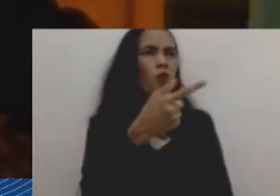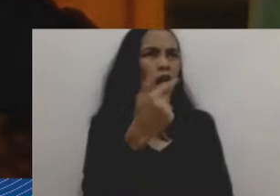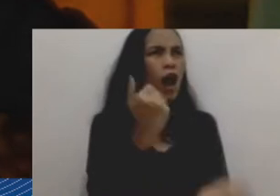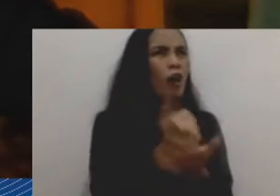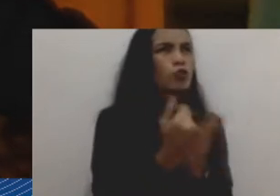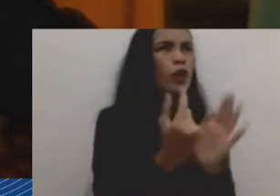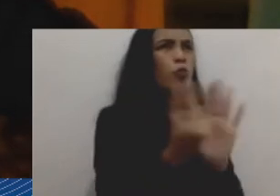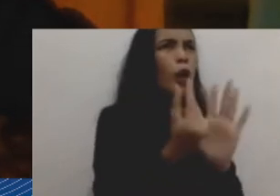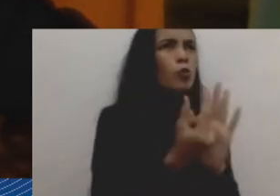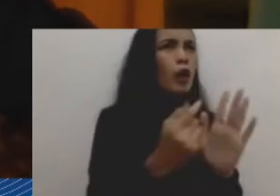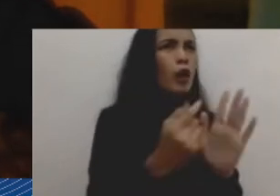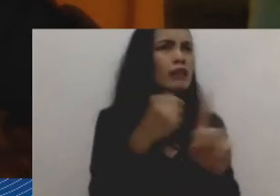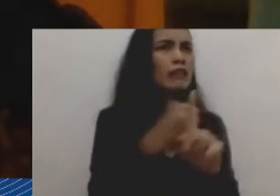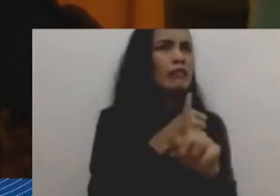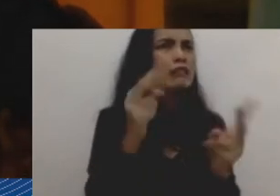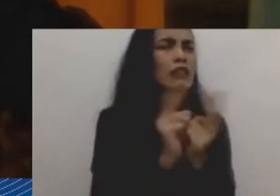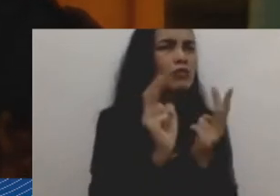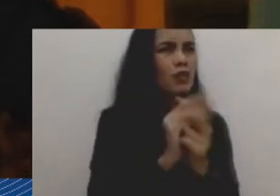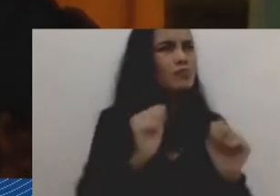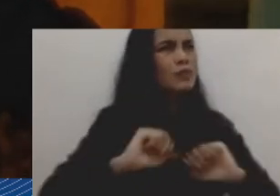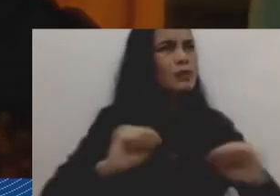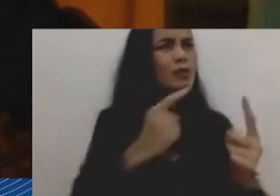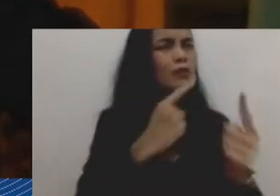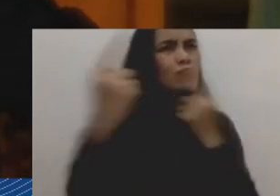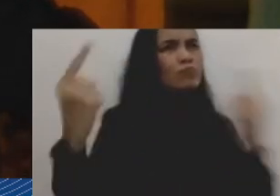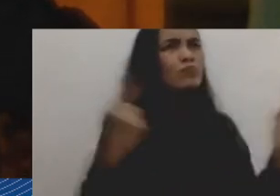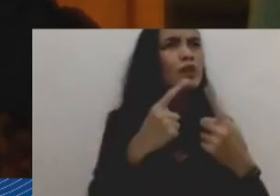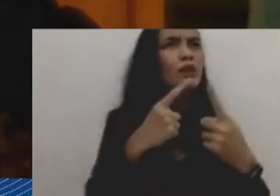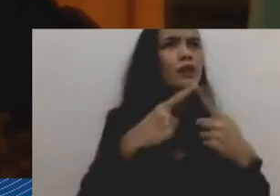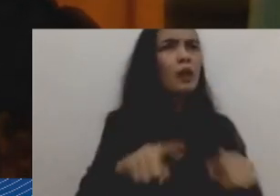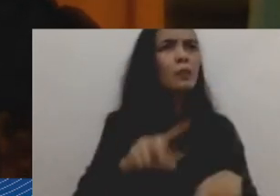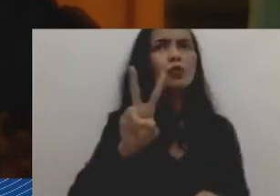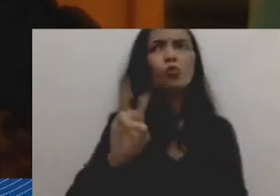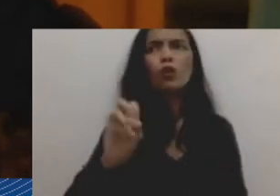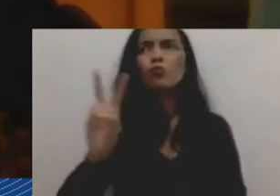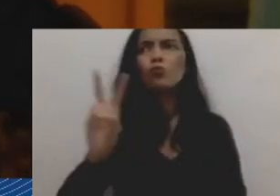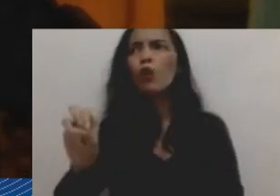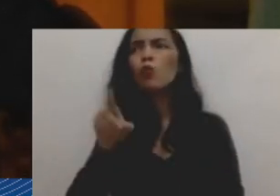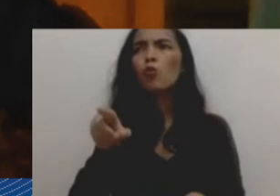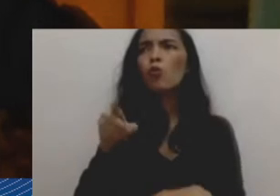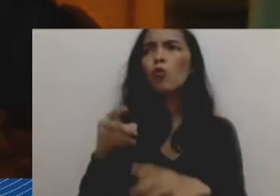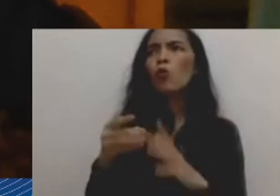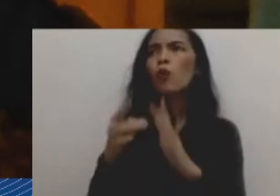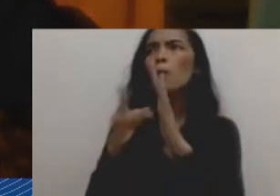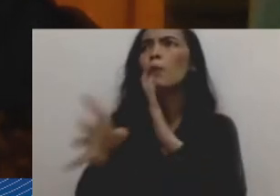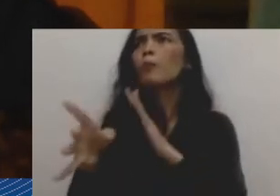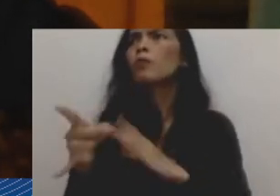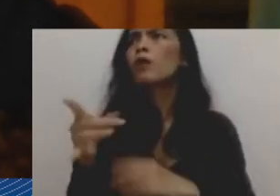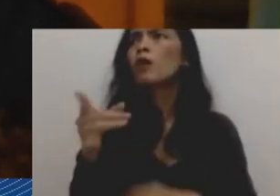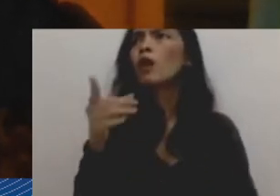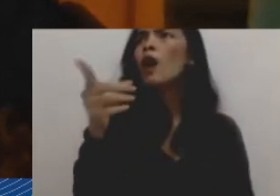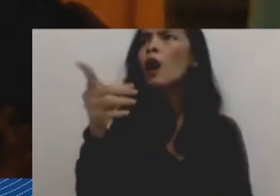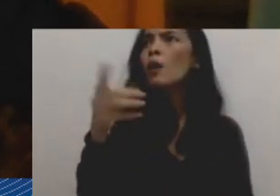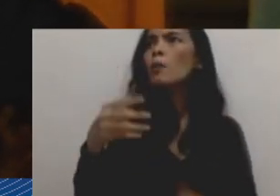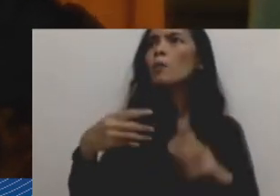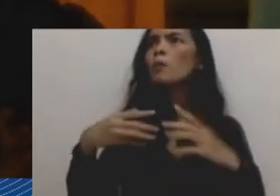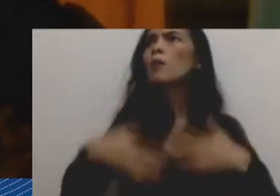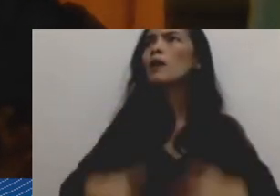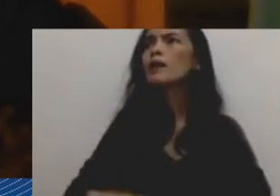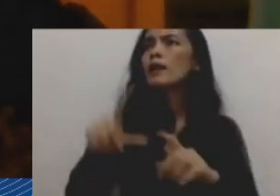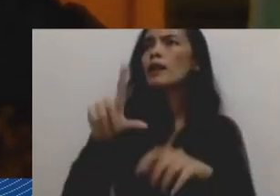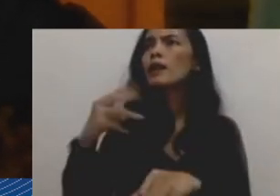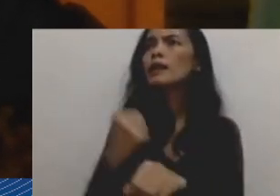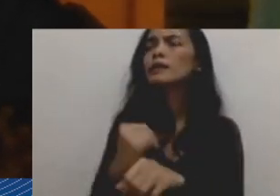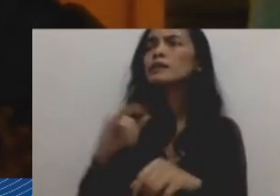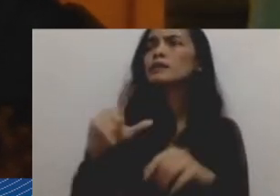undang-undang ini segera dibahas di 2020. Kenapa itu belum bisa diproses di balik? Karena